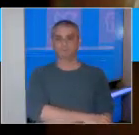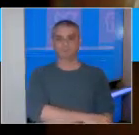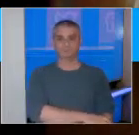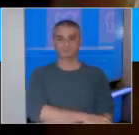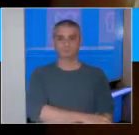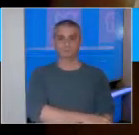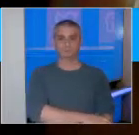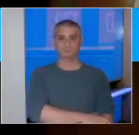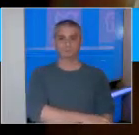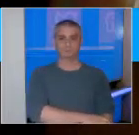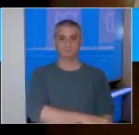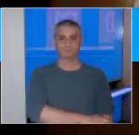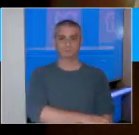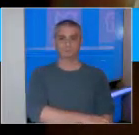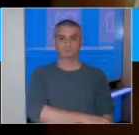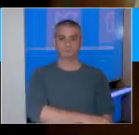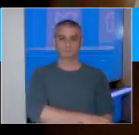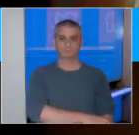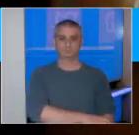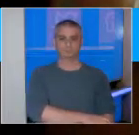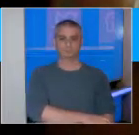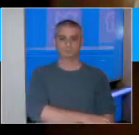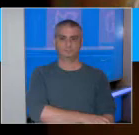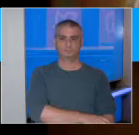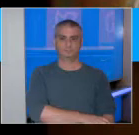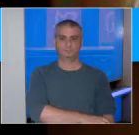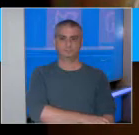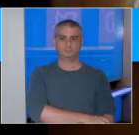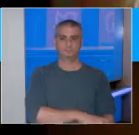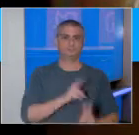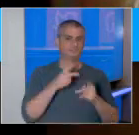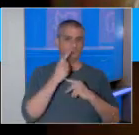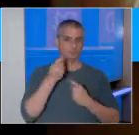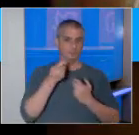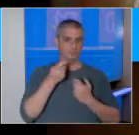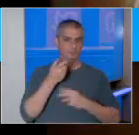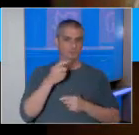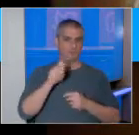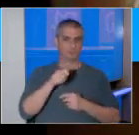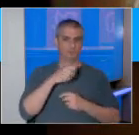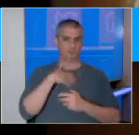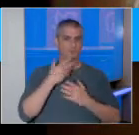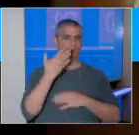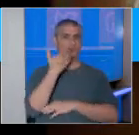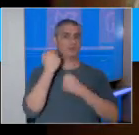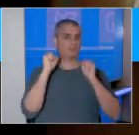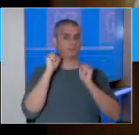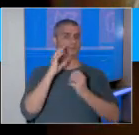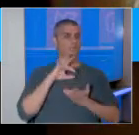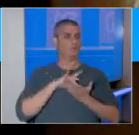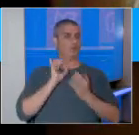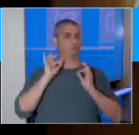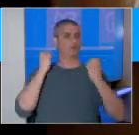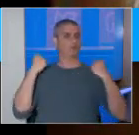שלא ייתכן שבכנסת, בפרלמנט שמתיימר לייצג מדינה דמוקרטית, במקום הכי סימבולי של